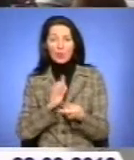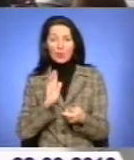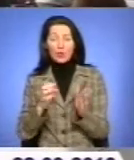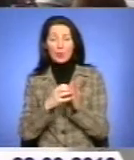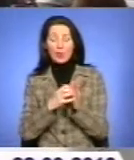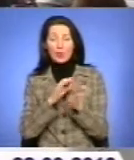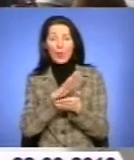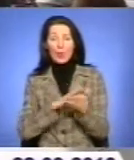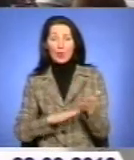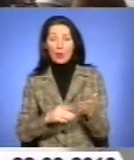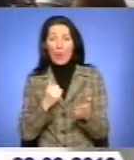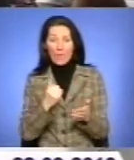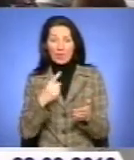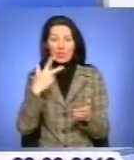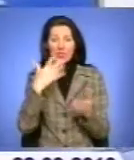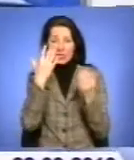штрафувати порушників не будуть.